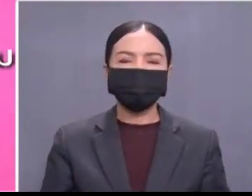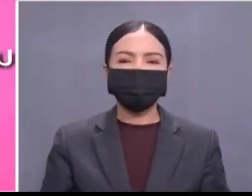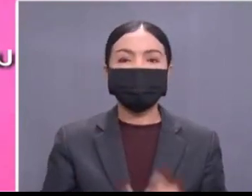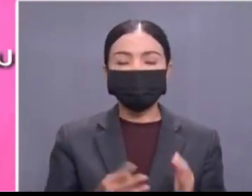ละอ๋อค่ะๆ